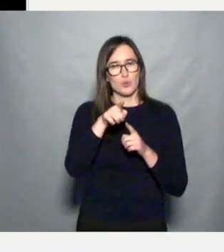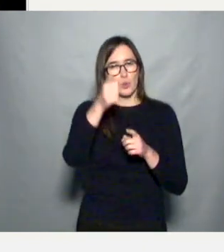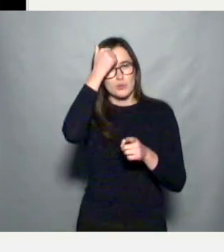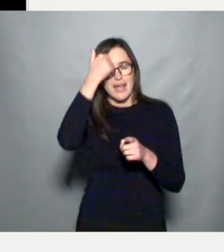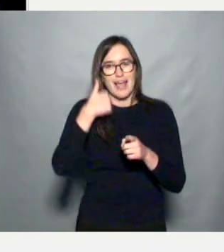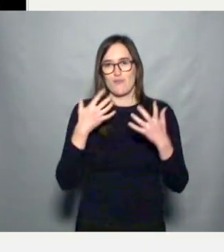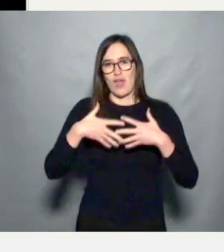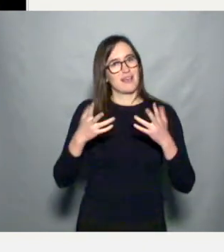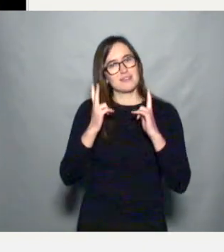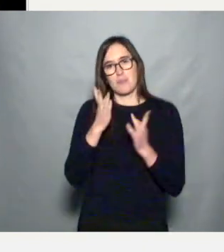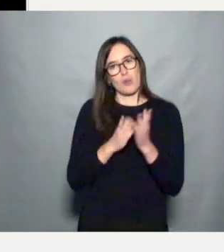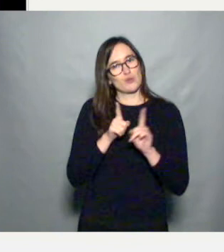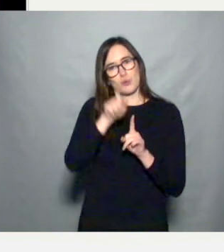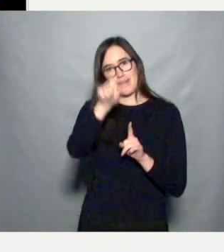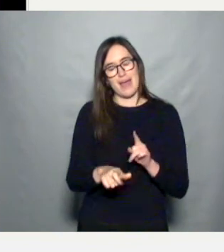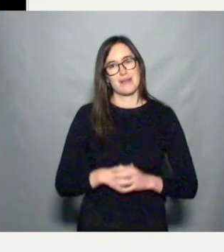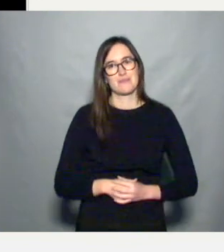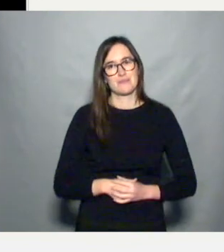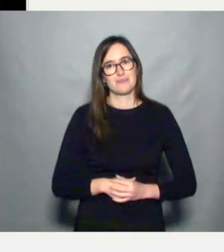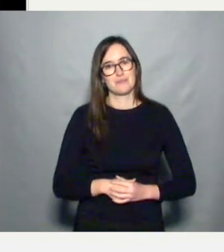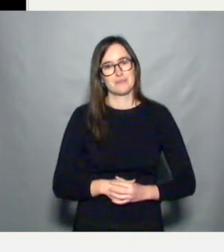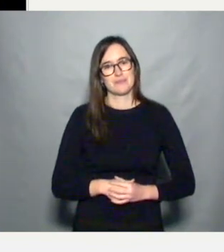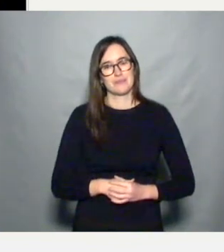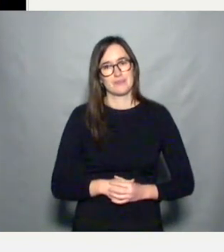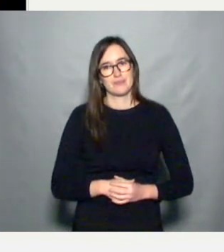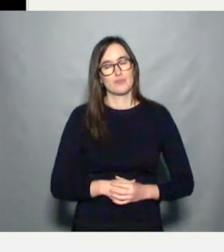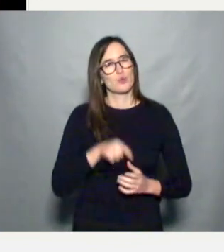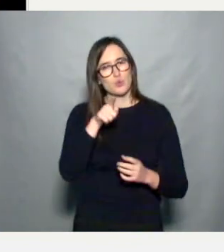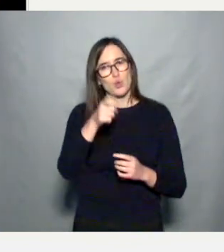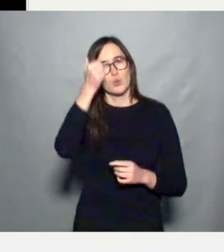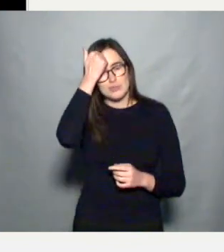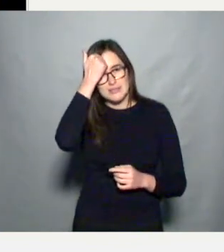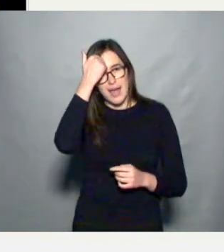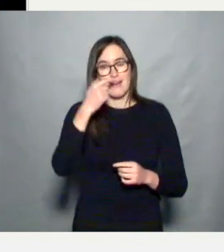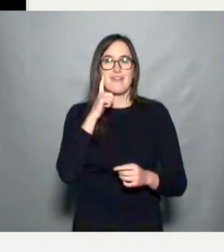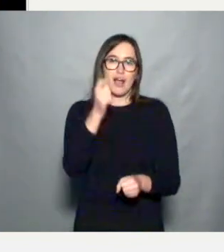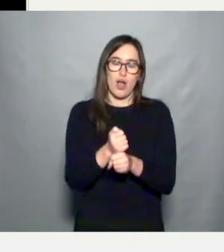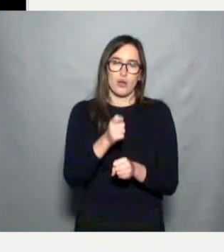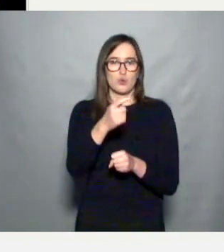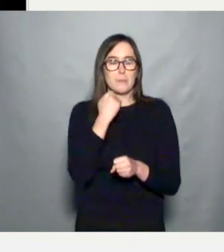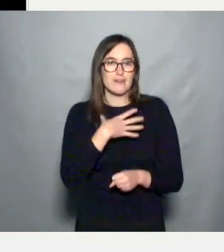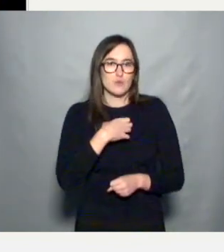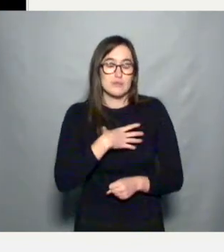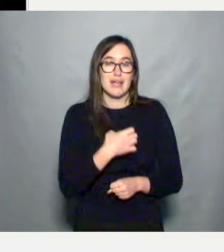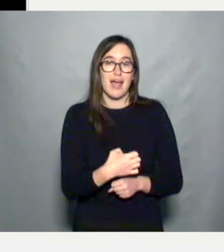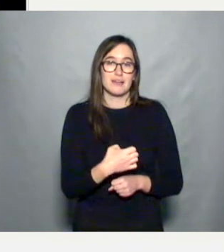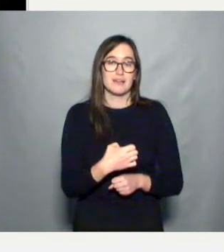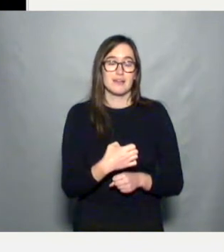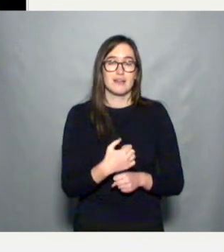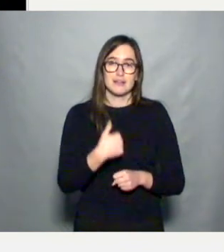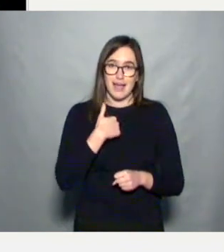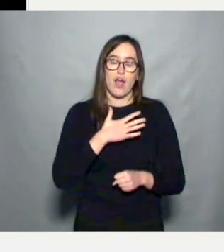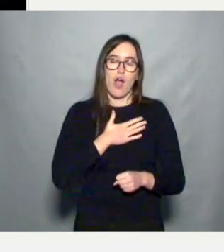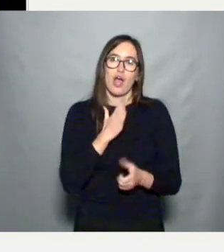inte fungerar likadant som du. Så att du minns att varje gång jag gör dig upprörd eller frustrerad så har jag